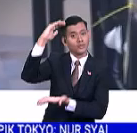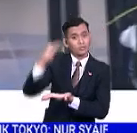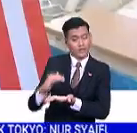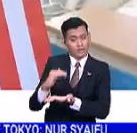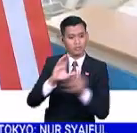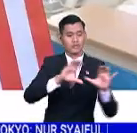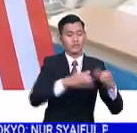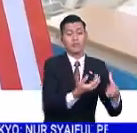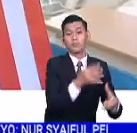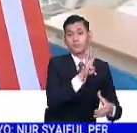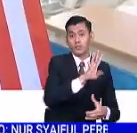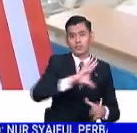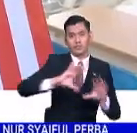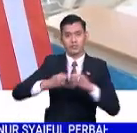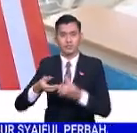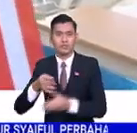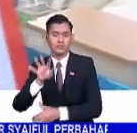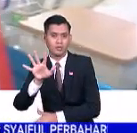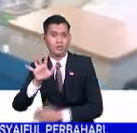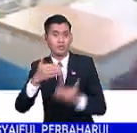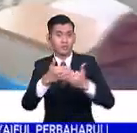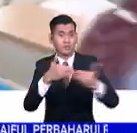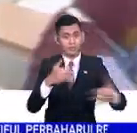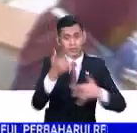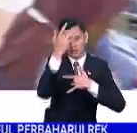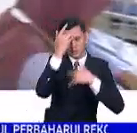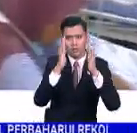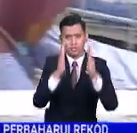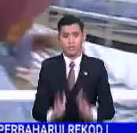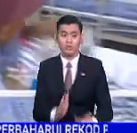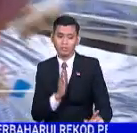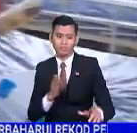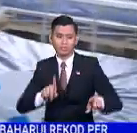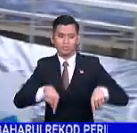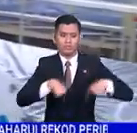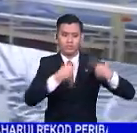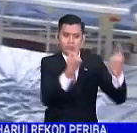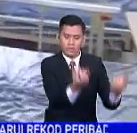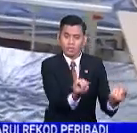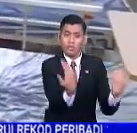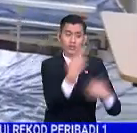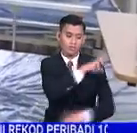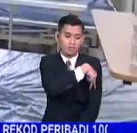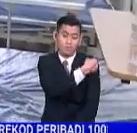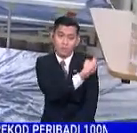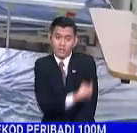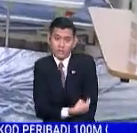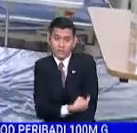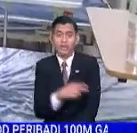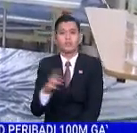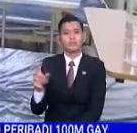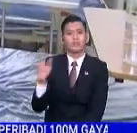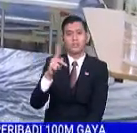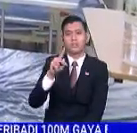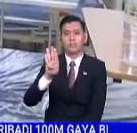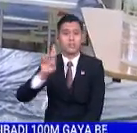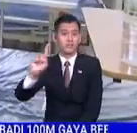5 khususnya. Sebelum ini, semua pesakit kategori berkenaan tertumpu di Hospital Raja Perempuan Zainab II di Kota Baru.